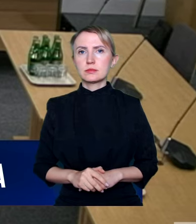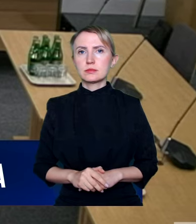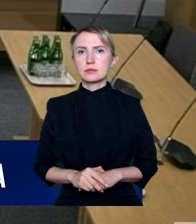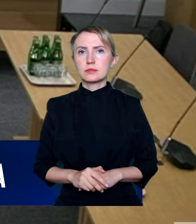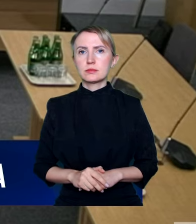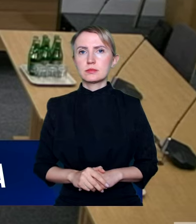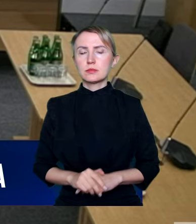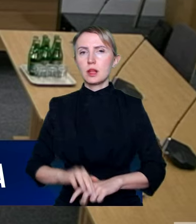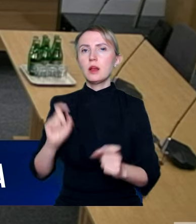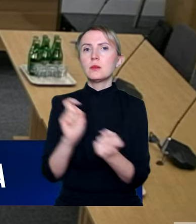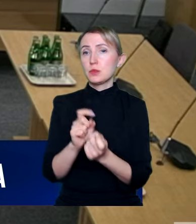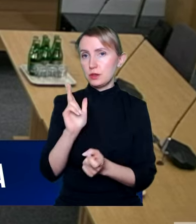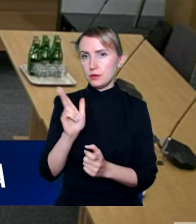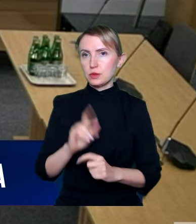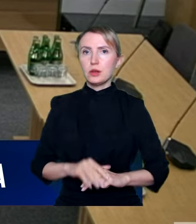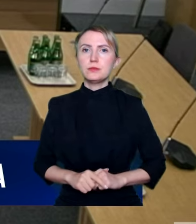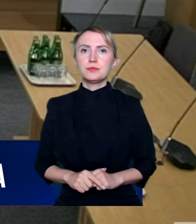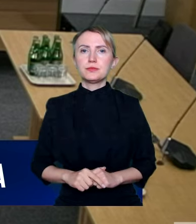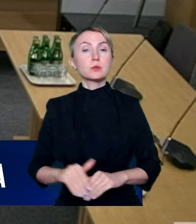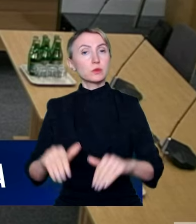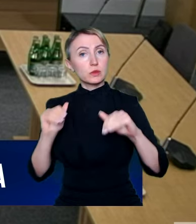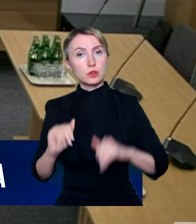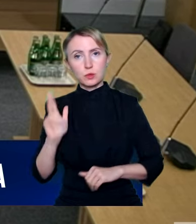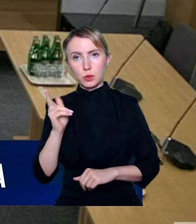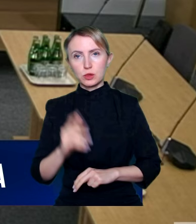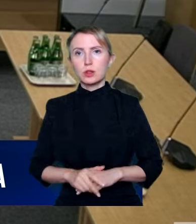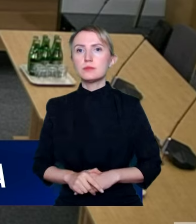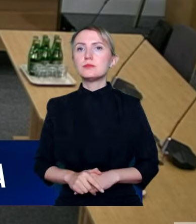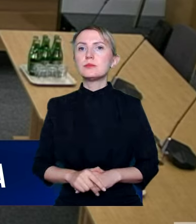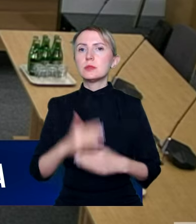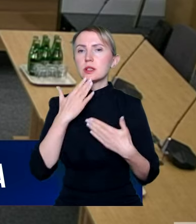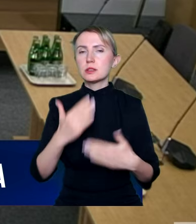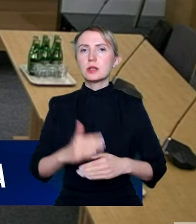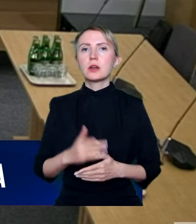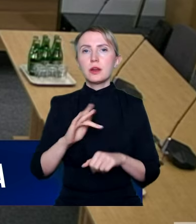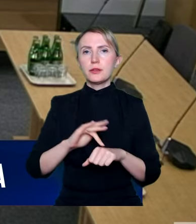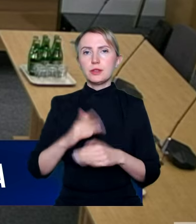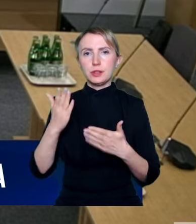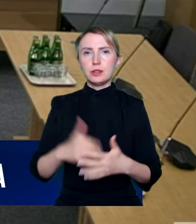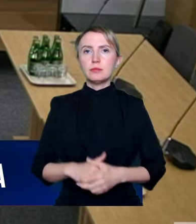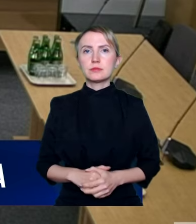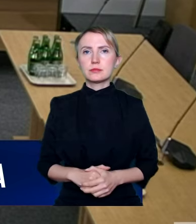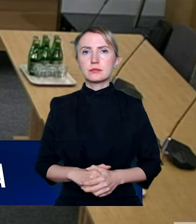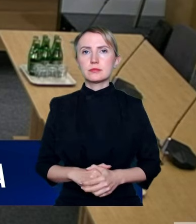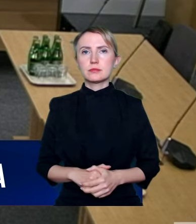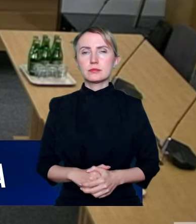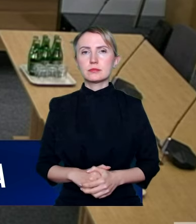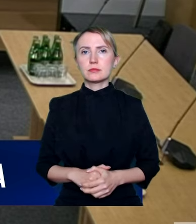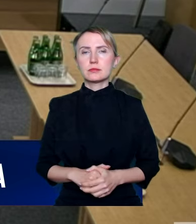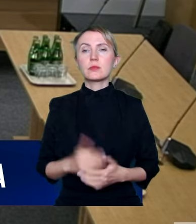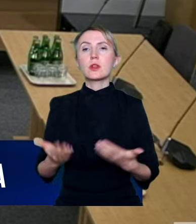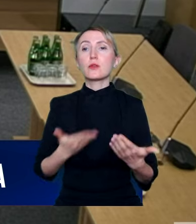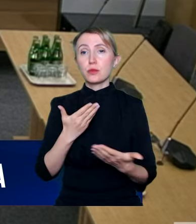Kto jest przeciw? Kto się wstrzymał? Dziękuję. Proszę o podanie wyników. Wniosek